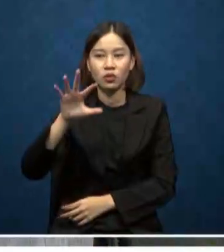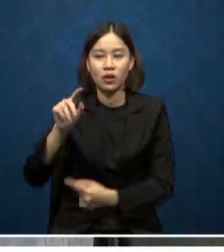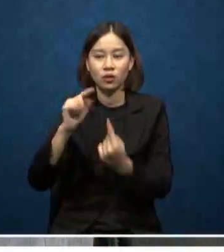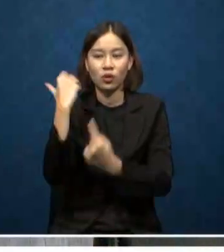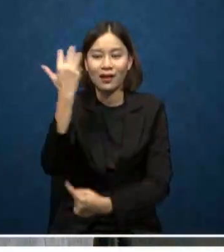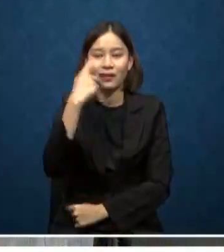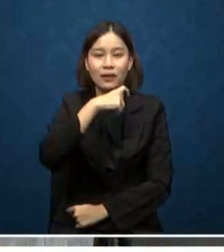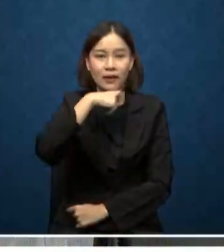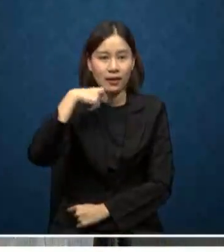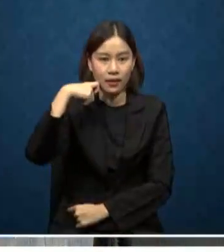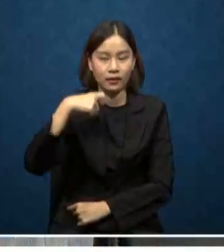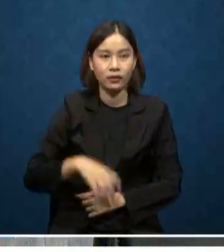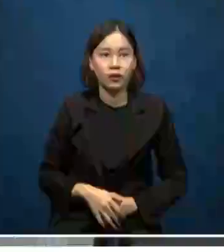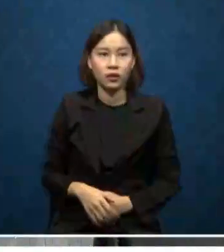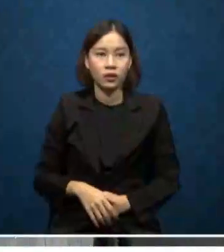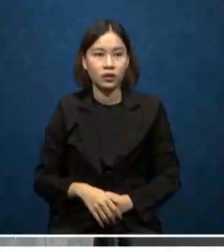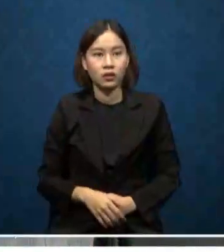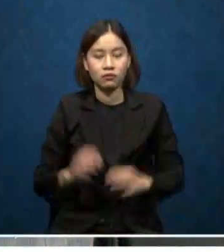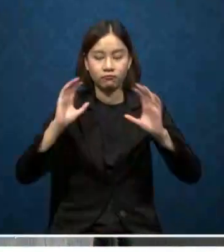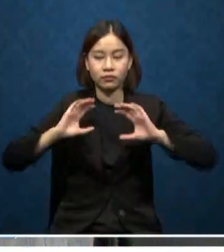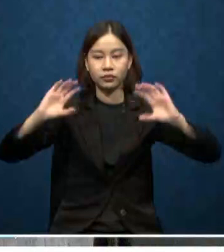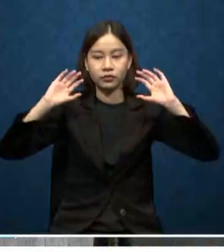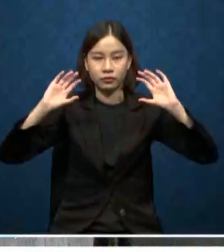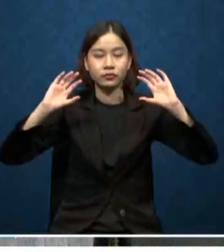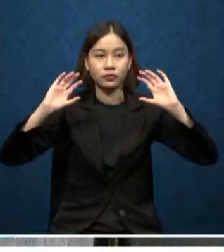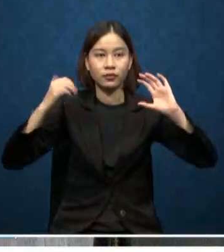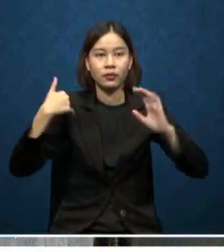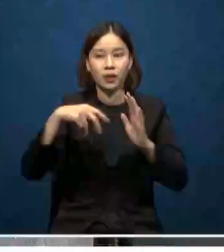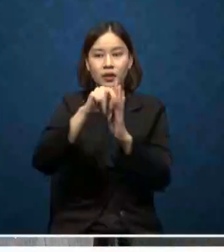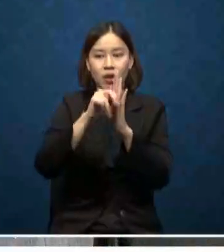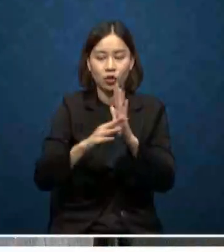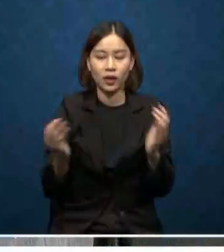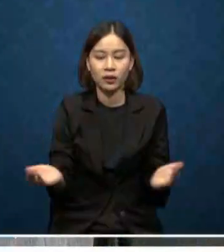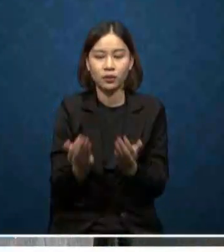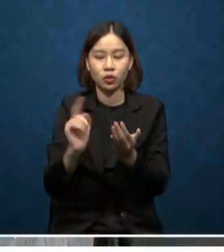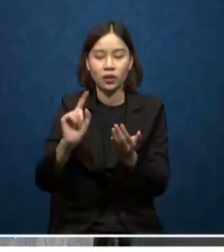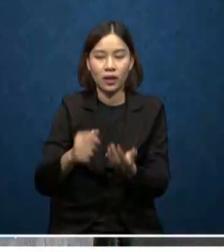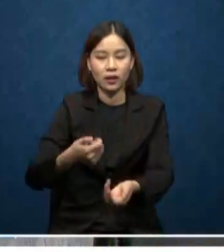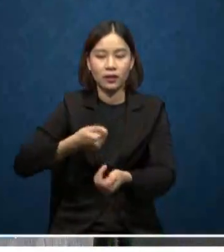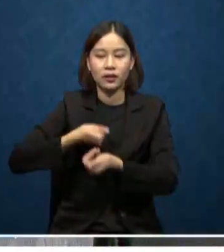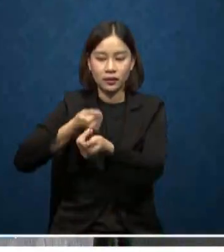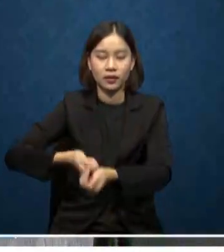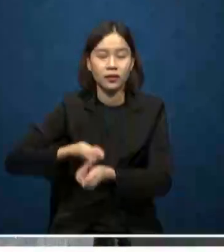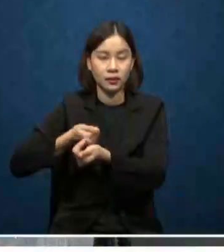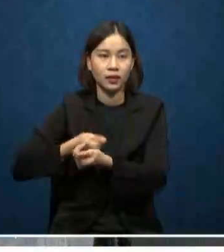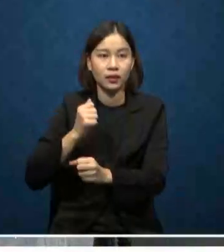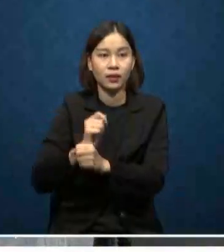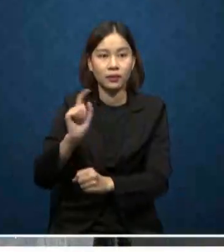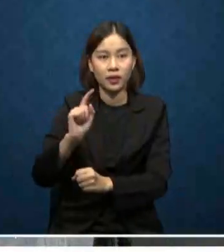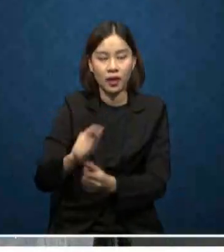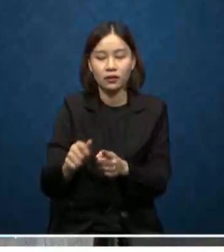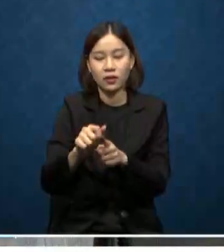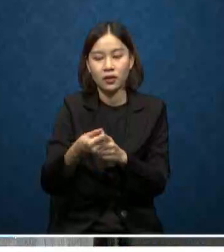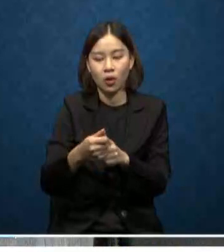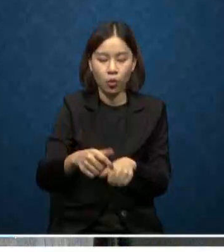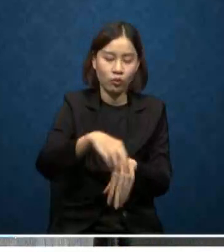นีโญจากการที่ภาครัฐบาลมีนโยบายสนับสนุนให้เกษตรกรทำการเกษตรเช่นการปลูกข้าวโพด